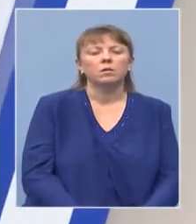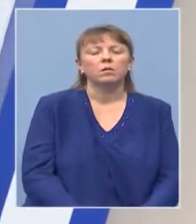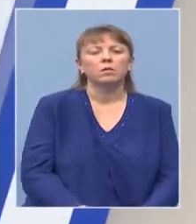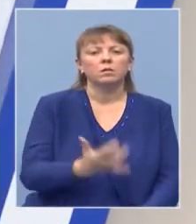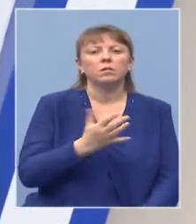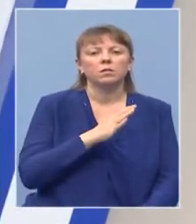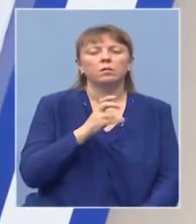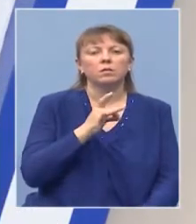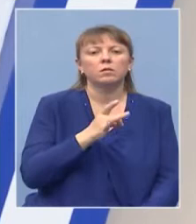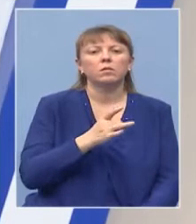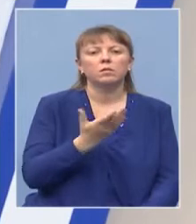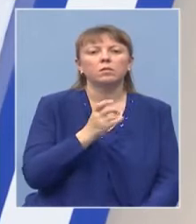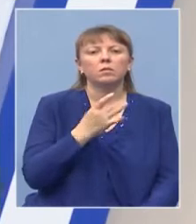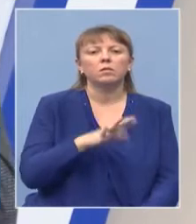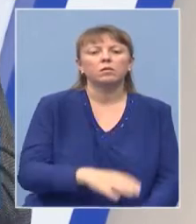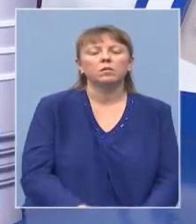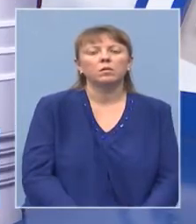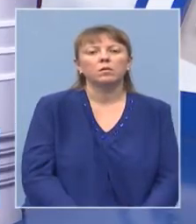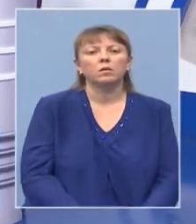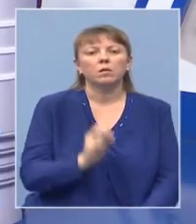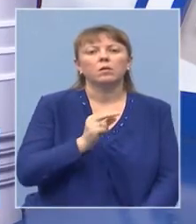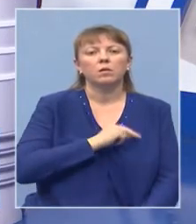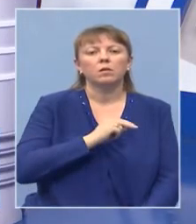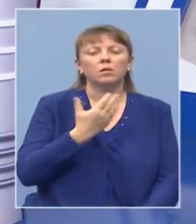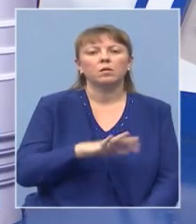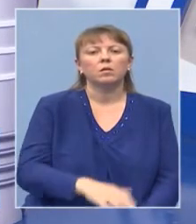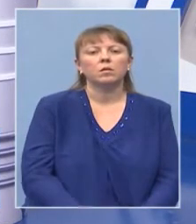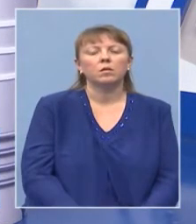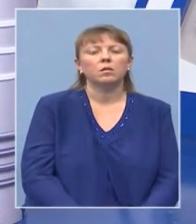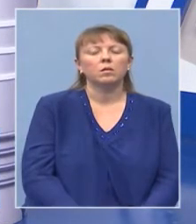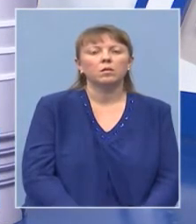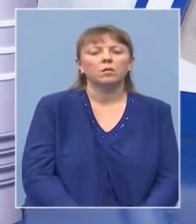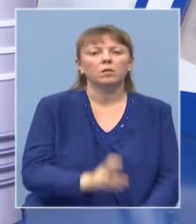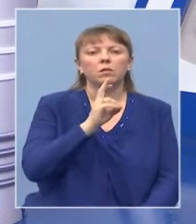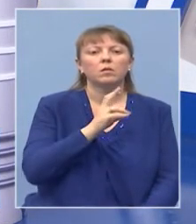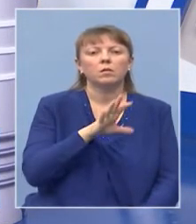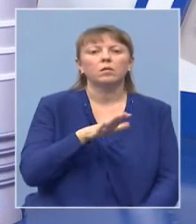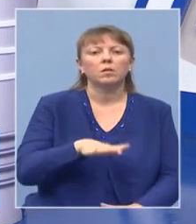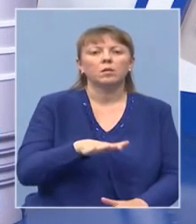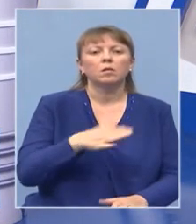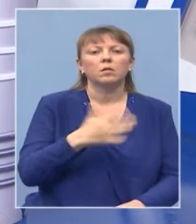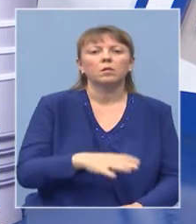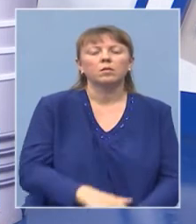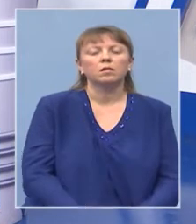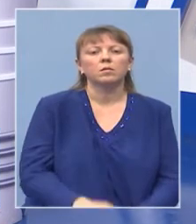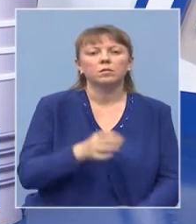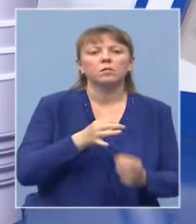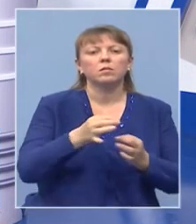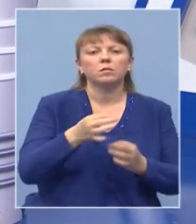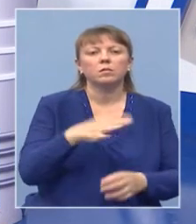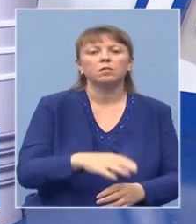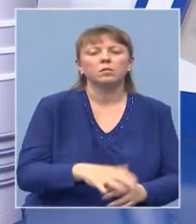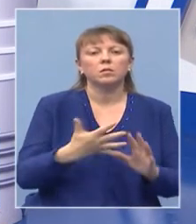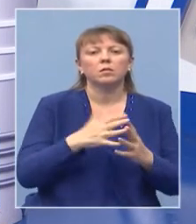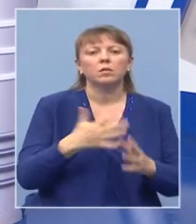вы курируете вот эту сферу, и как работа именно устроена в условиях сельской местности, отдаленных